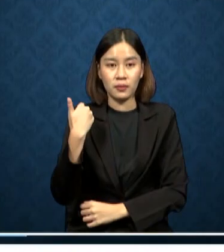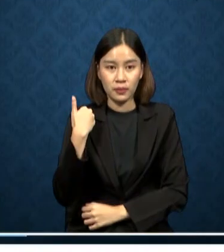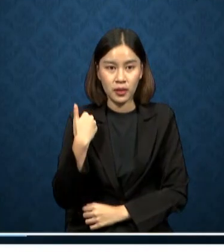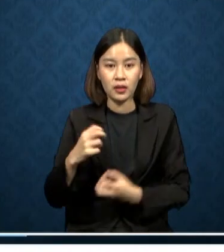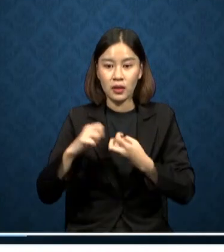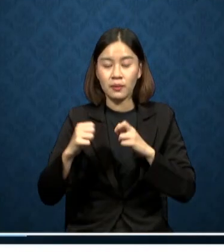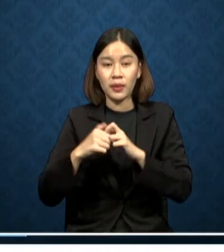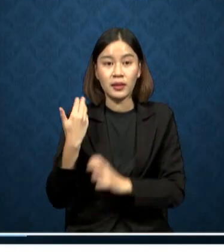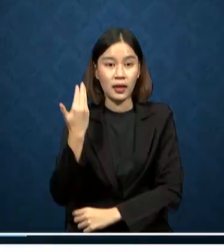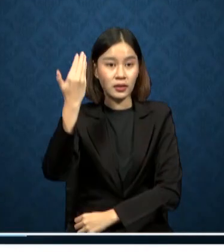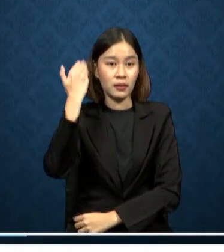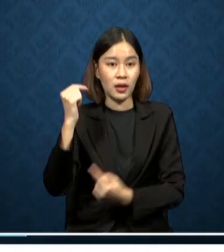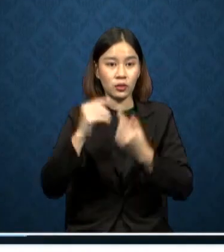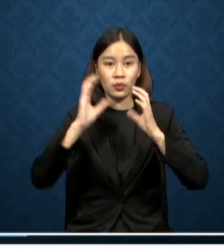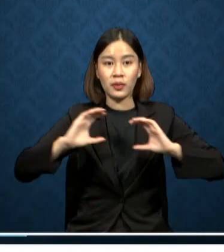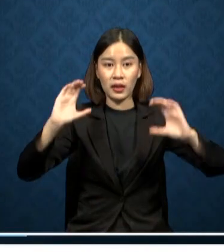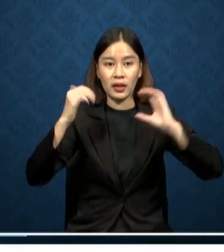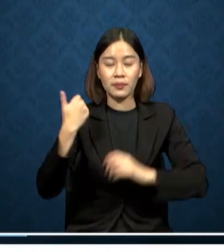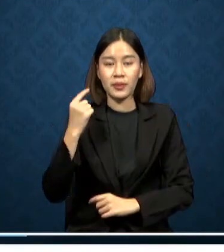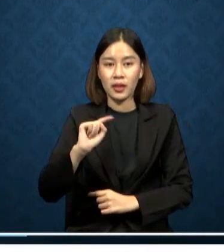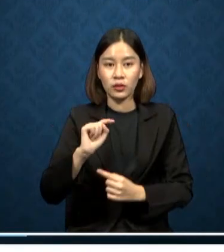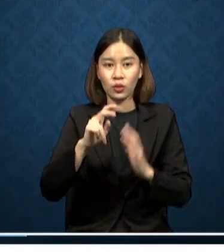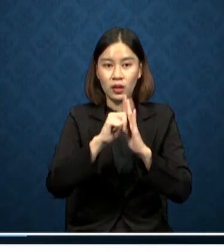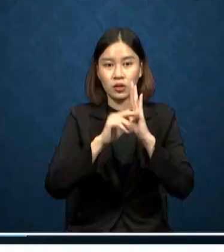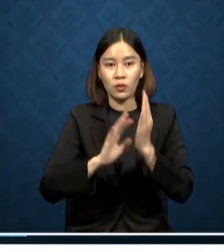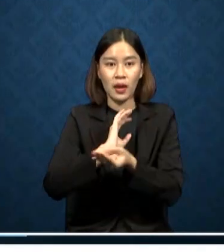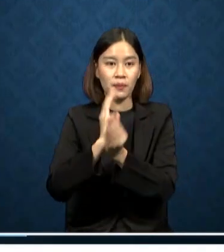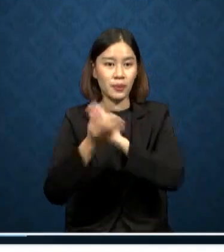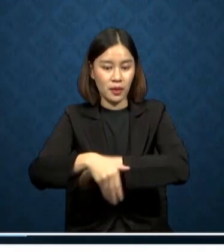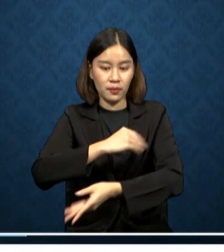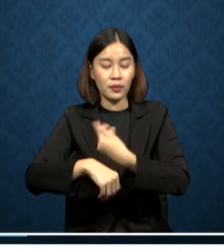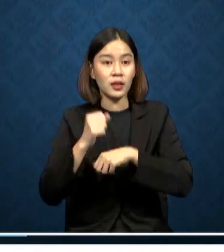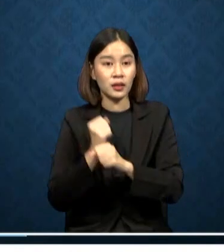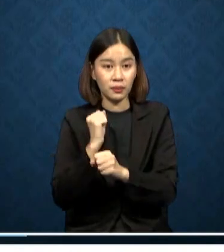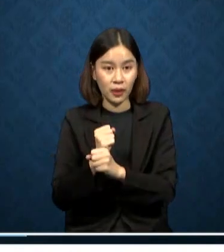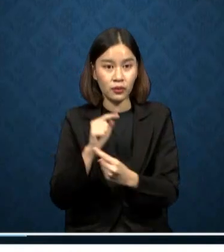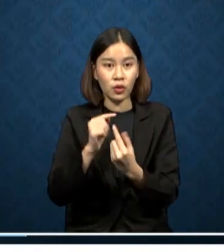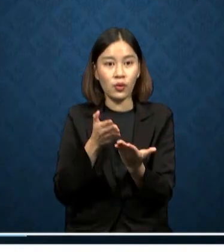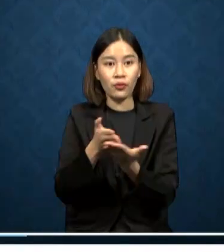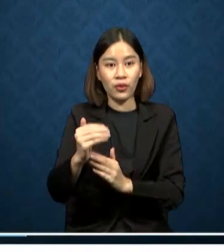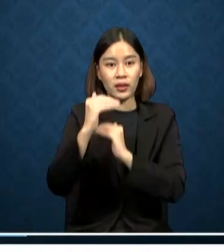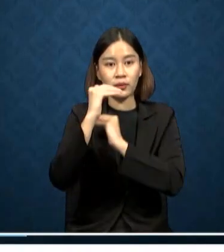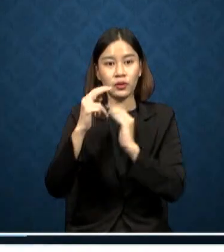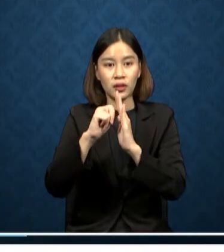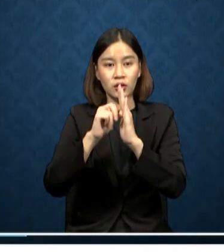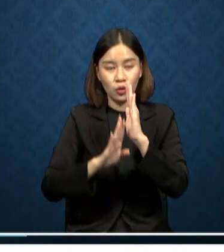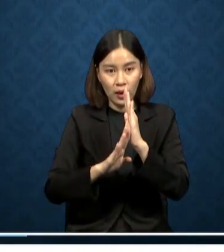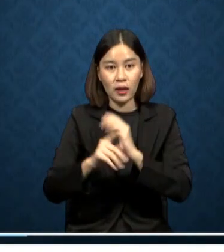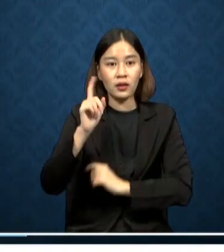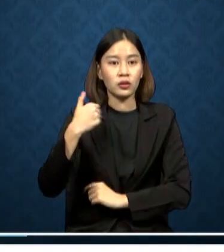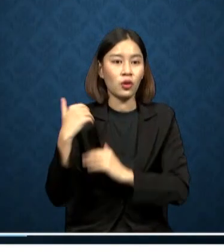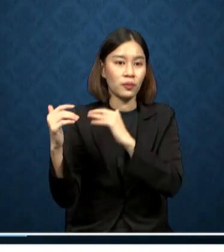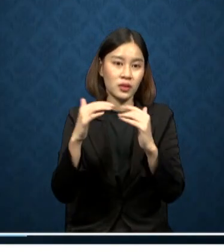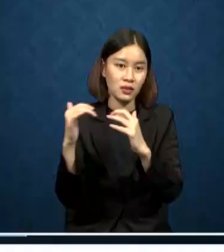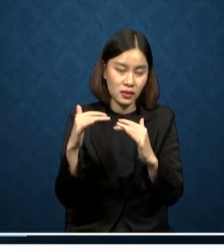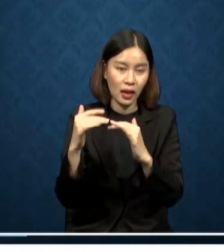และปญหาที่ผ่านมาของภาคลก็คือ การแปลงนโยบายไปสู่การปฏิบัตโดยฝาย Mimi จะต้องสื่อส